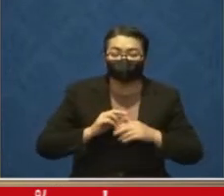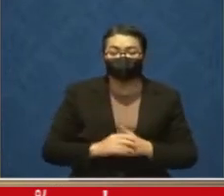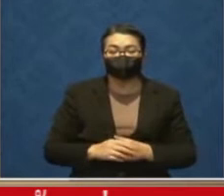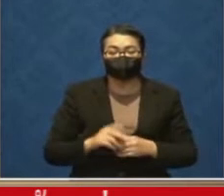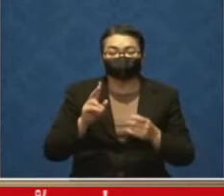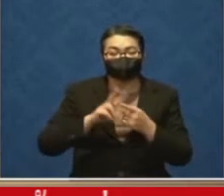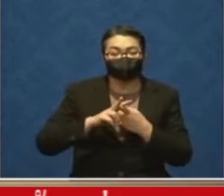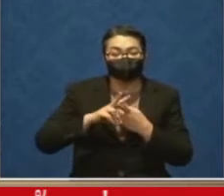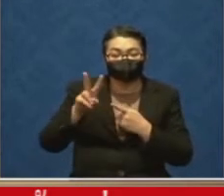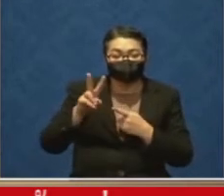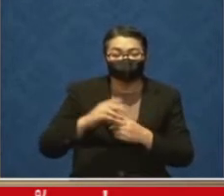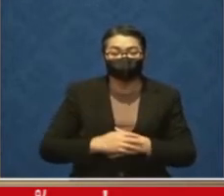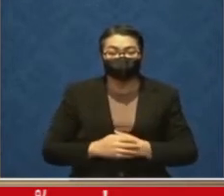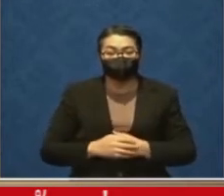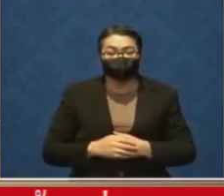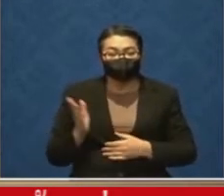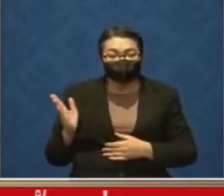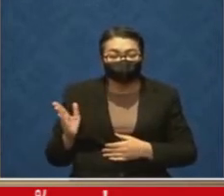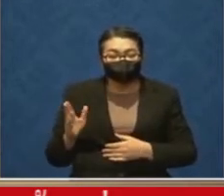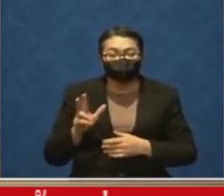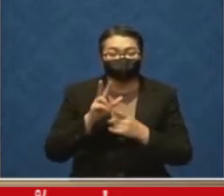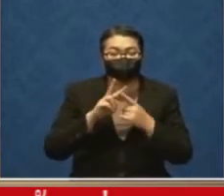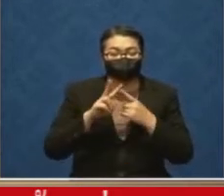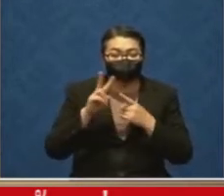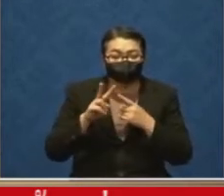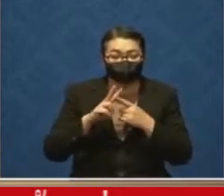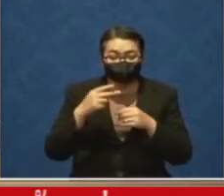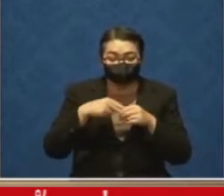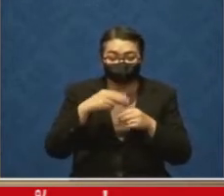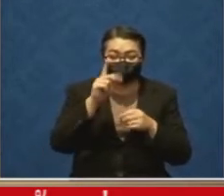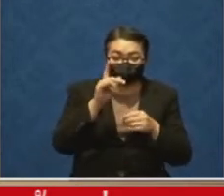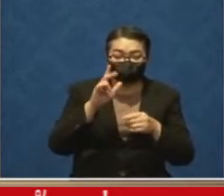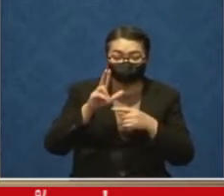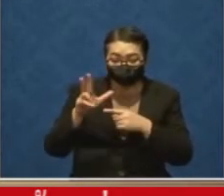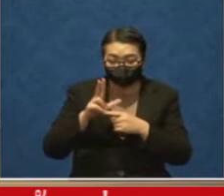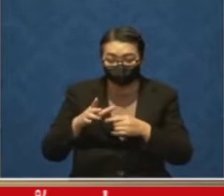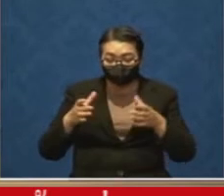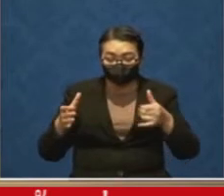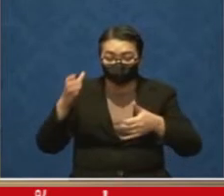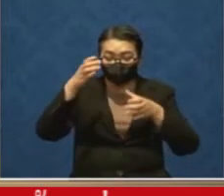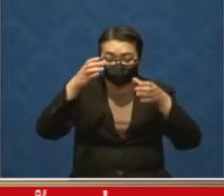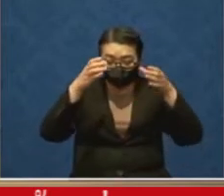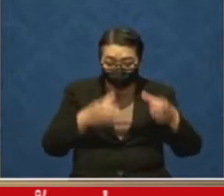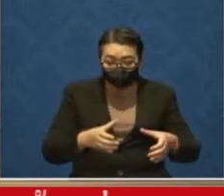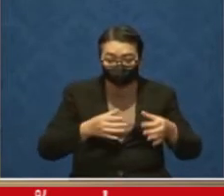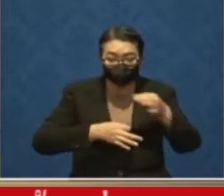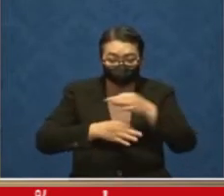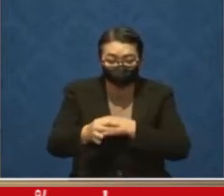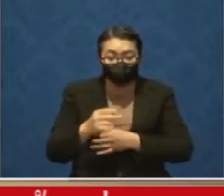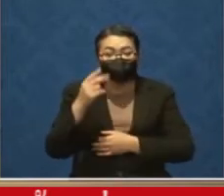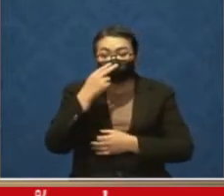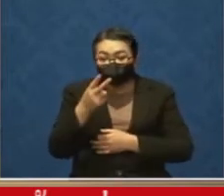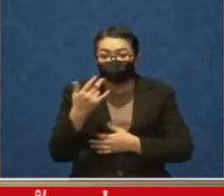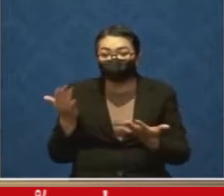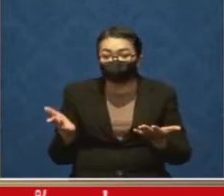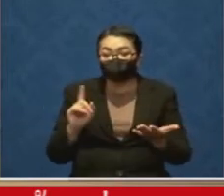วไมกี่ 1,000 ล้าน 20,000 ล้านอันที่สองต่อมานะครับ เป็นการสวมถังท่ประทานครัท่าน